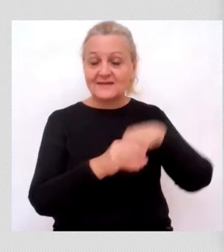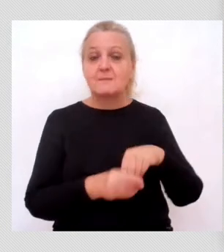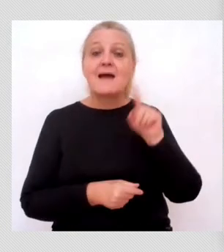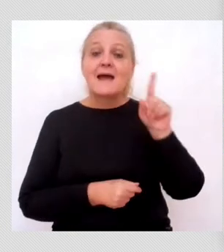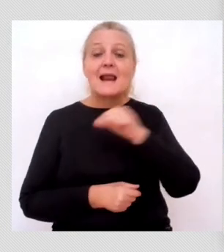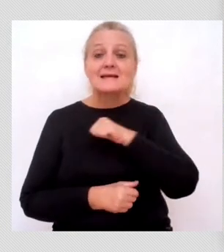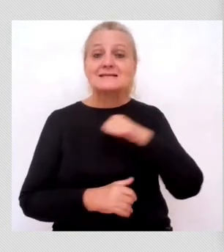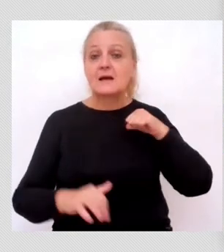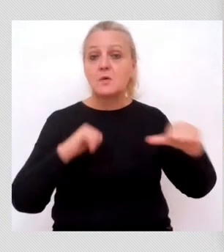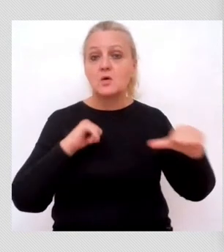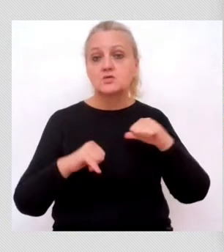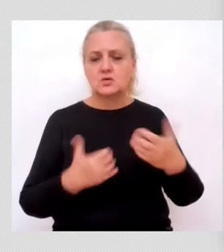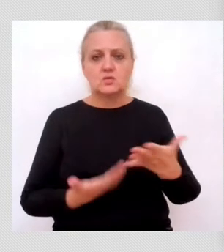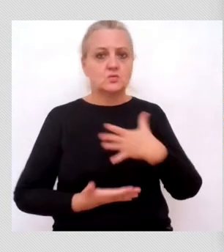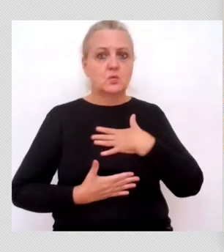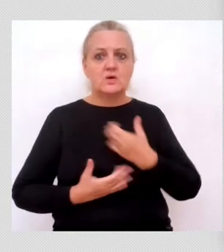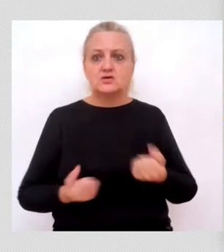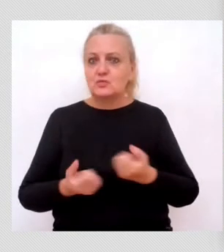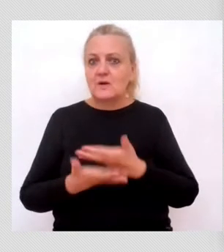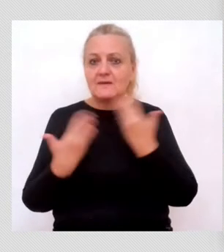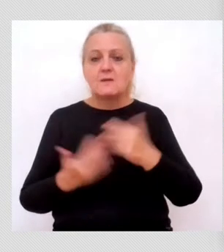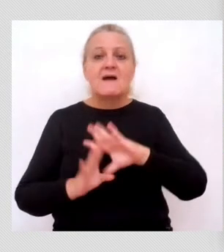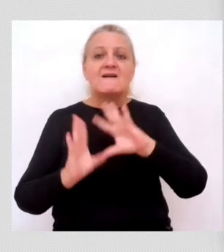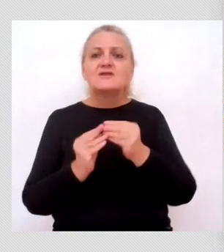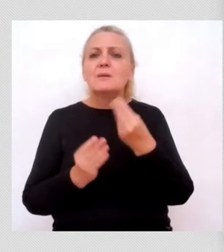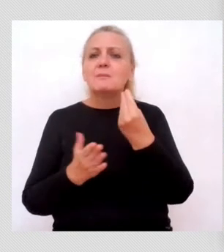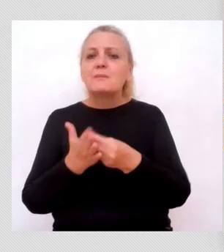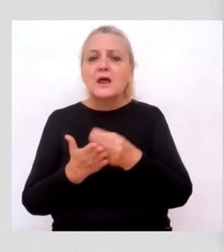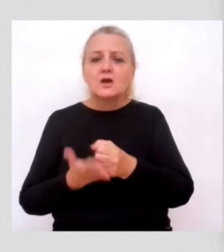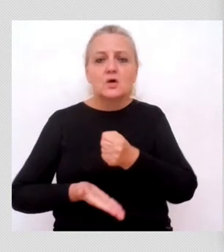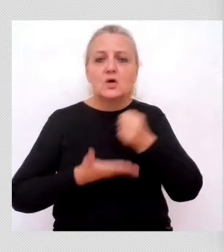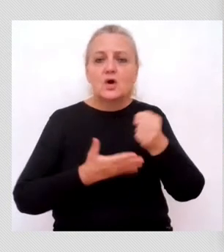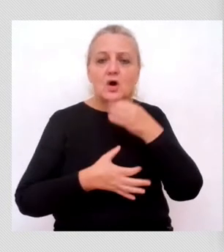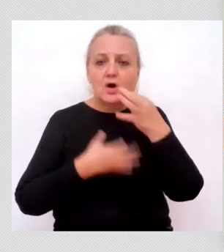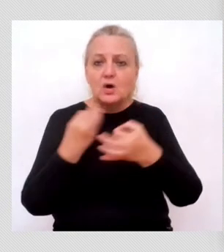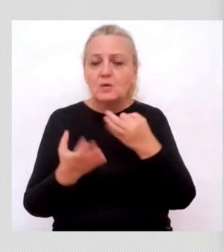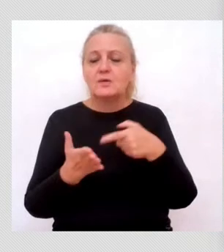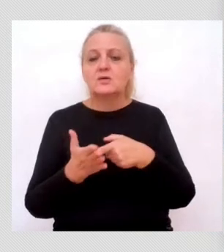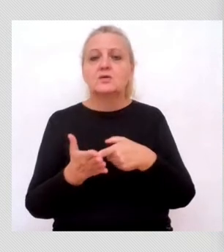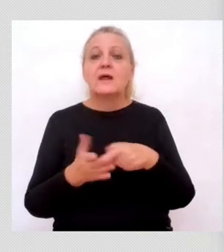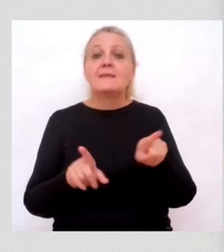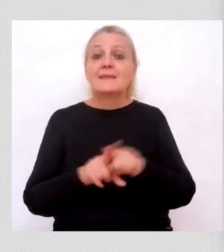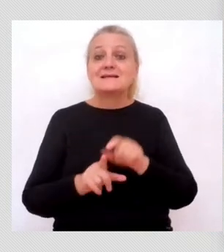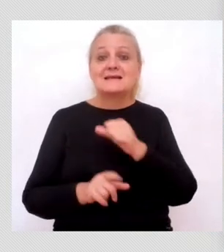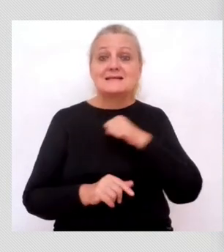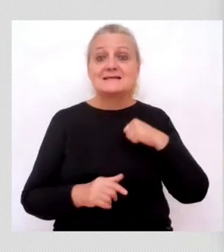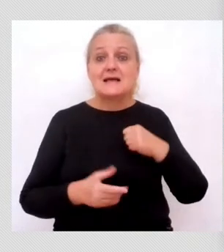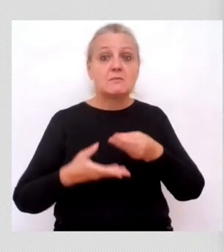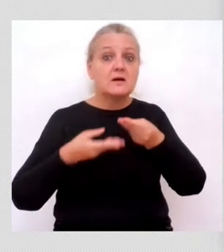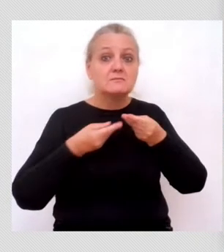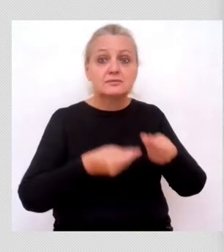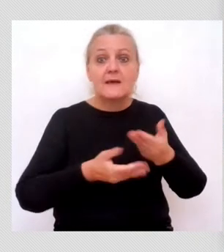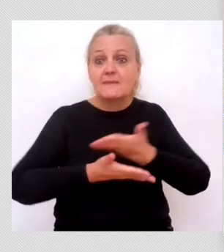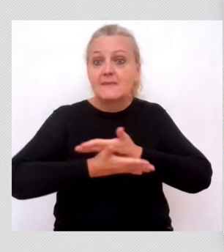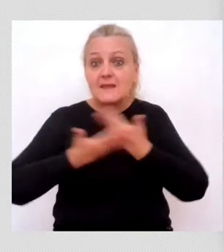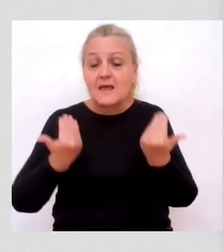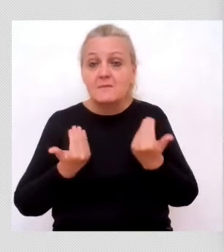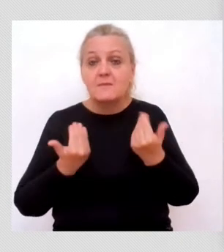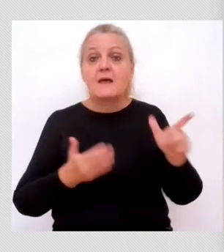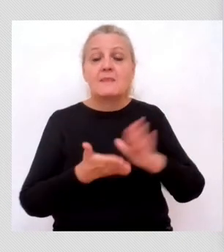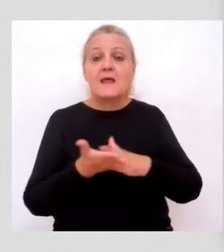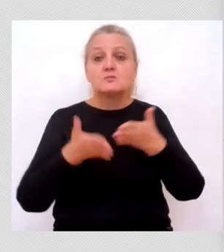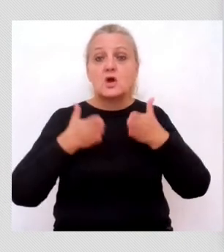czuje się coraz bardziej bezradny. No się te granty, o których mówiliśmy, włącznie z tym, jak samorząd nie będzie miał finansów na to, żeby oświetlić nam